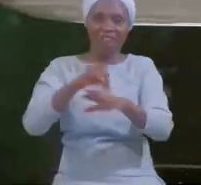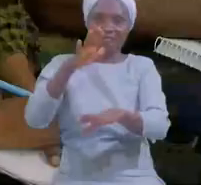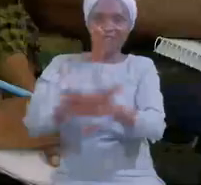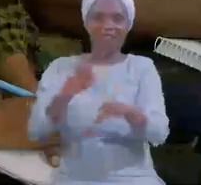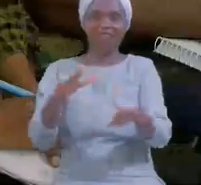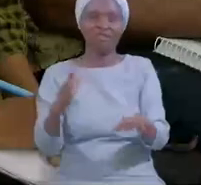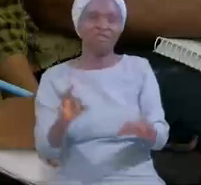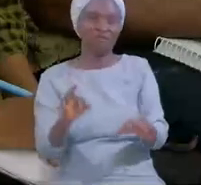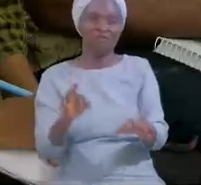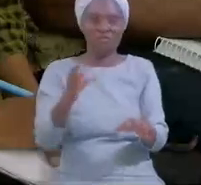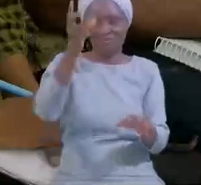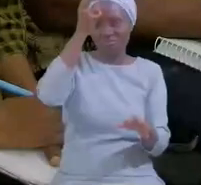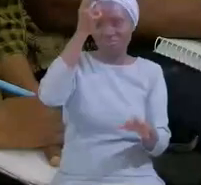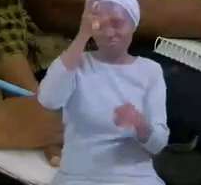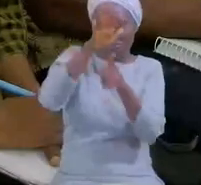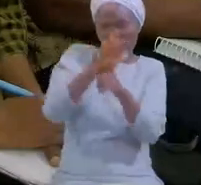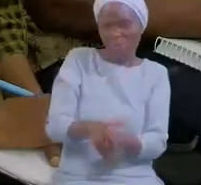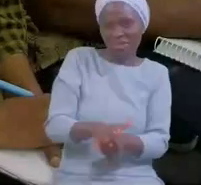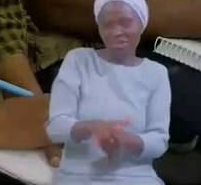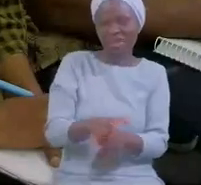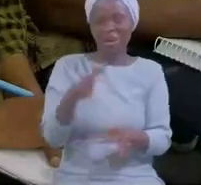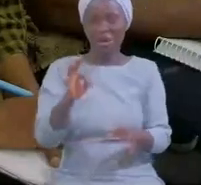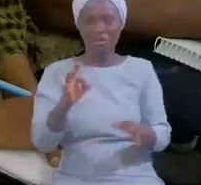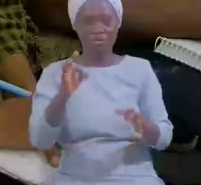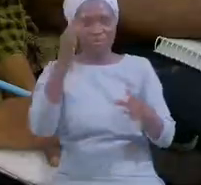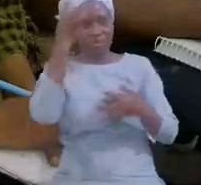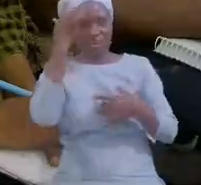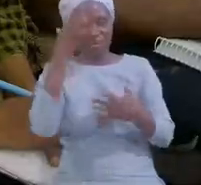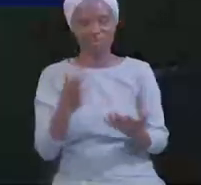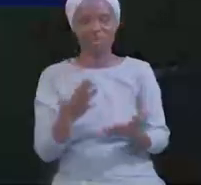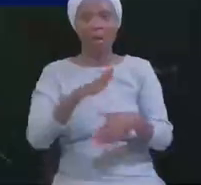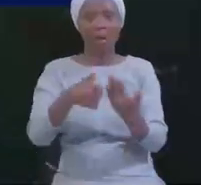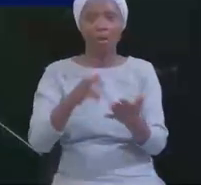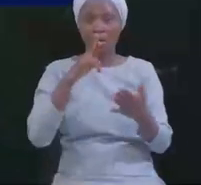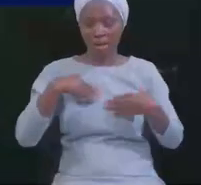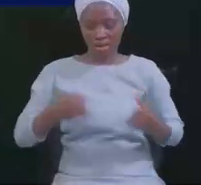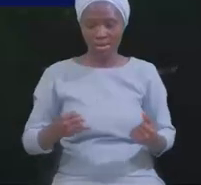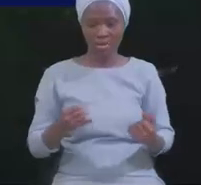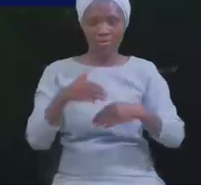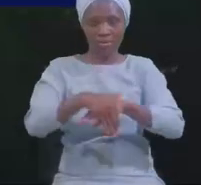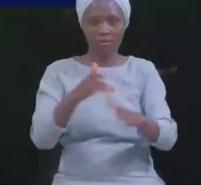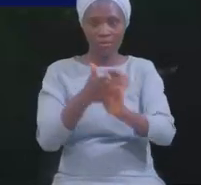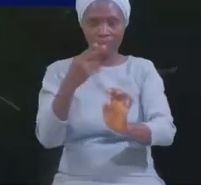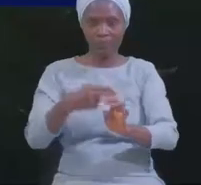mouches de maladie d'infirmité, vos maladies sont guéries ce soir.